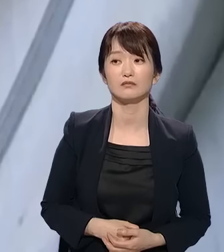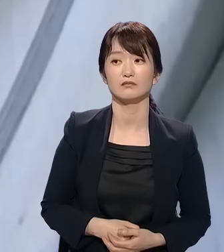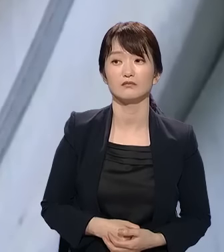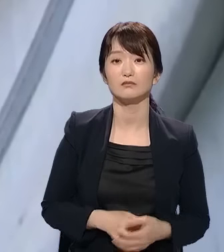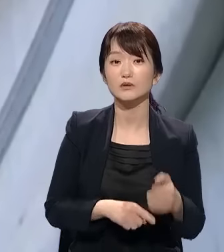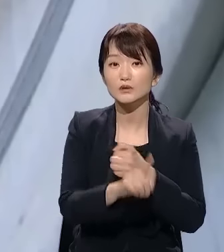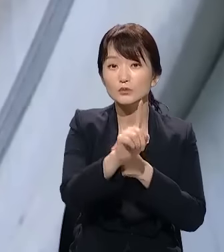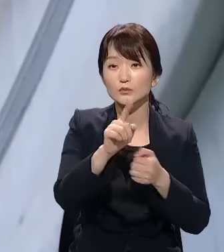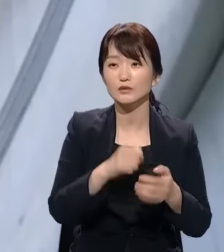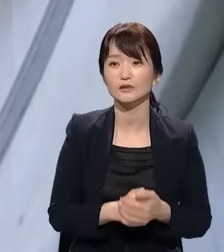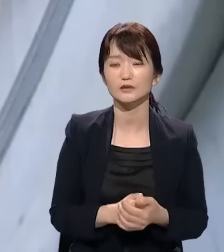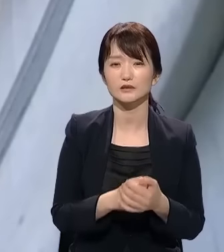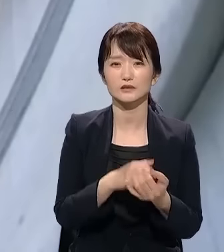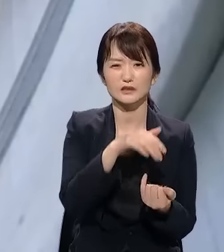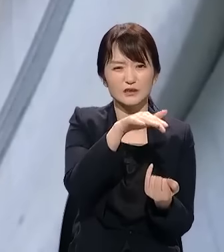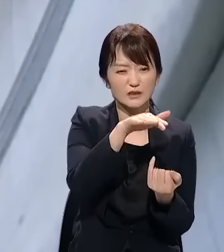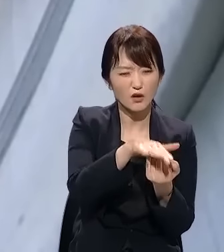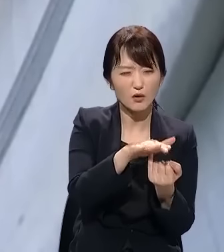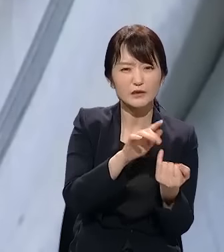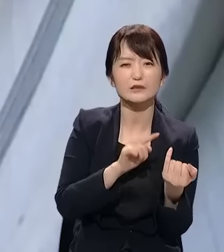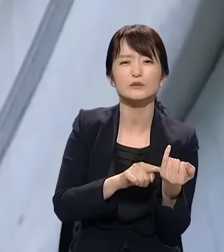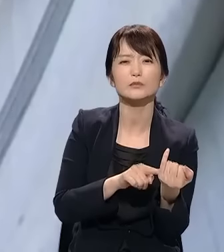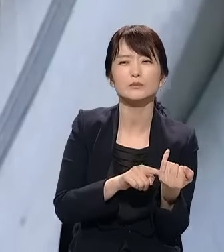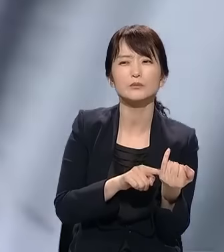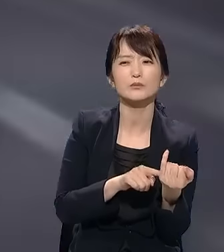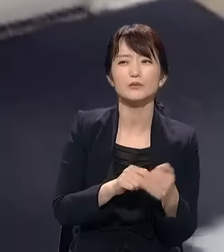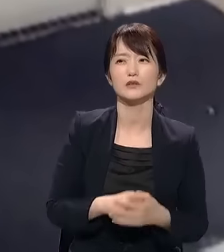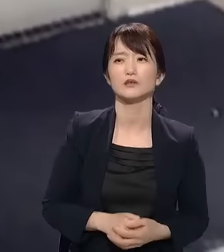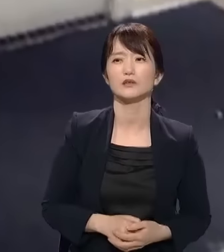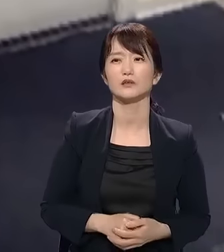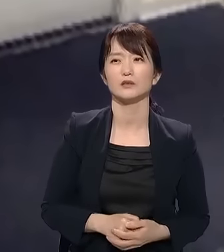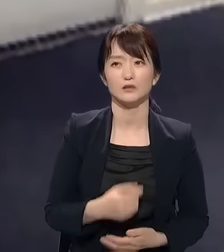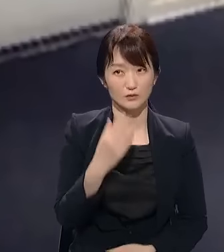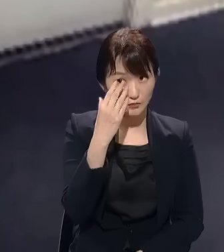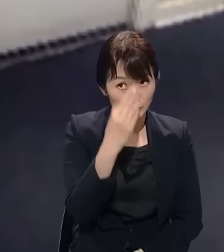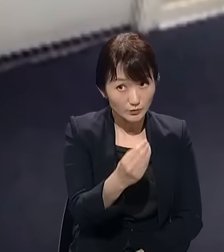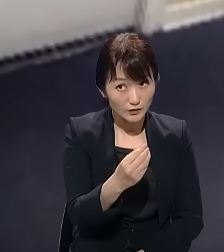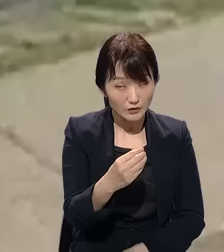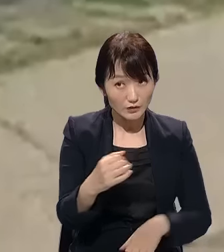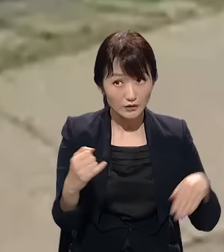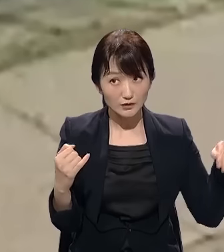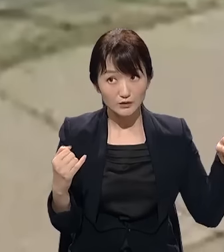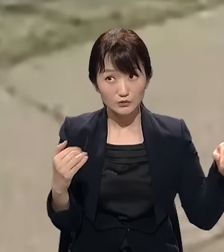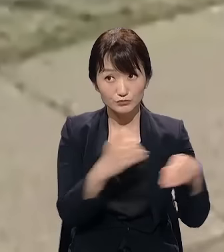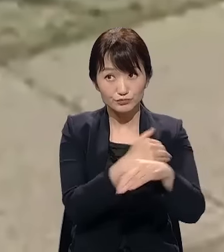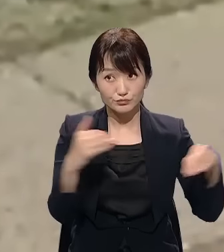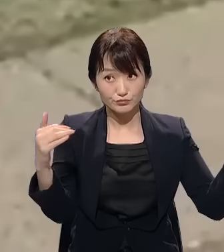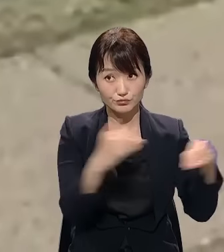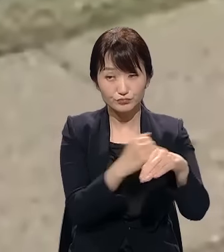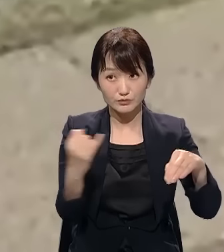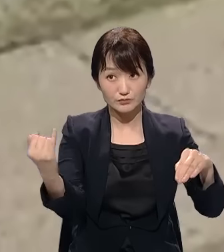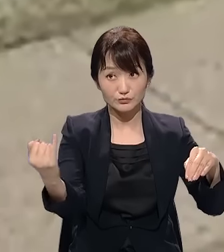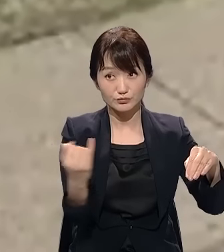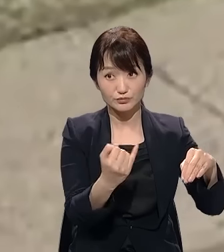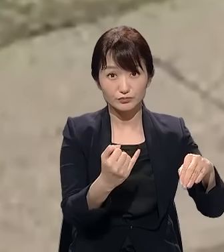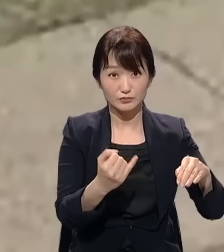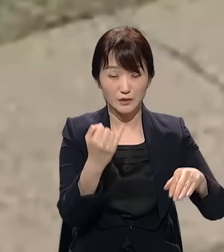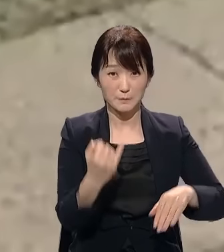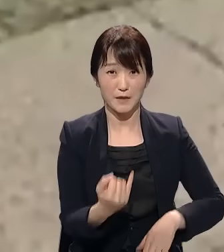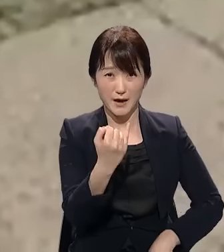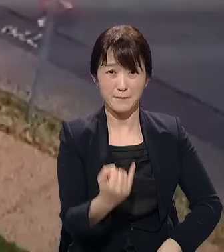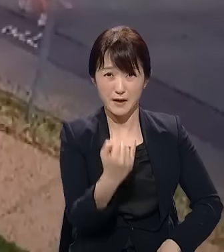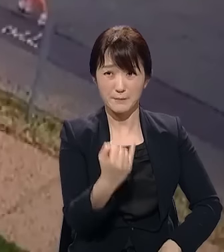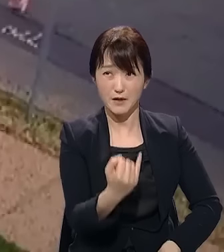나갔던 이유 바로 어린 여자아이 때문이었습니다 자 보시면요 차들이 쌩쌩 달리고 있는 교차를 향해서 아이가 뛰기 시작한